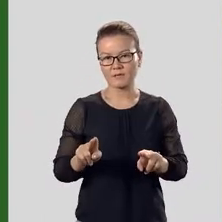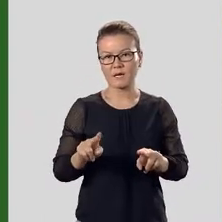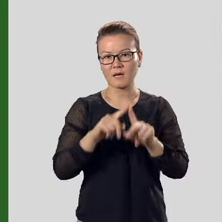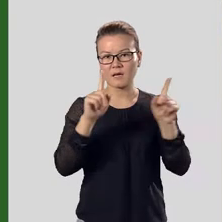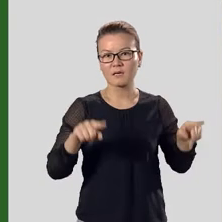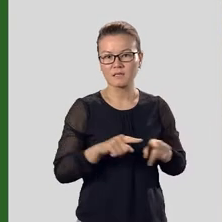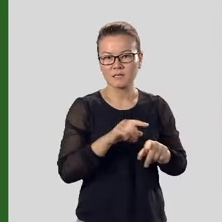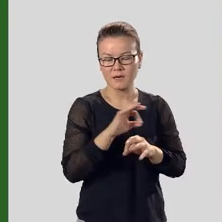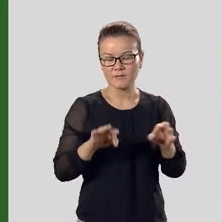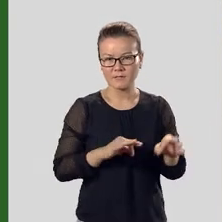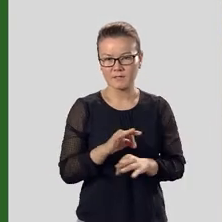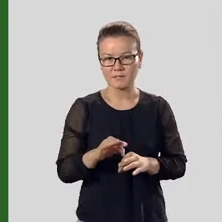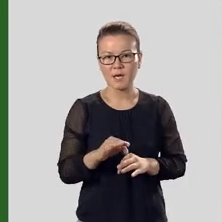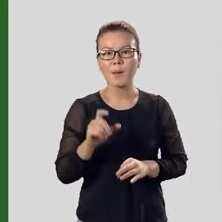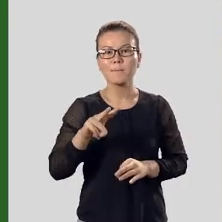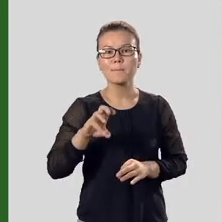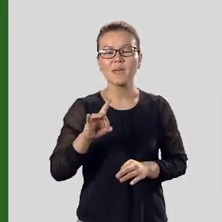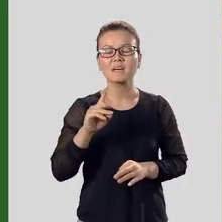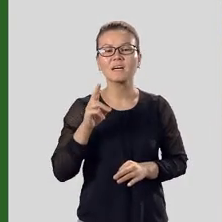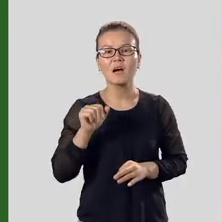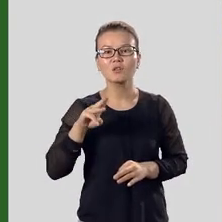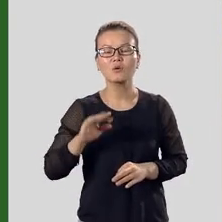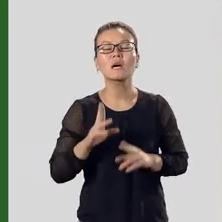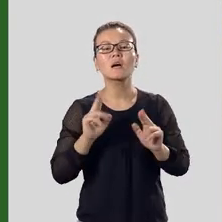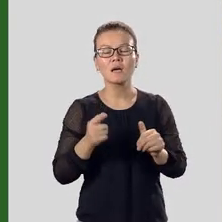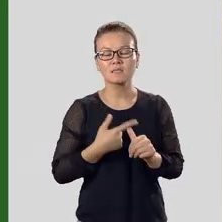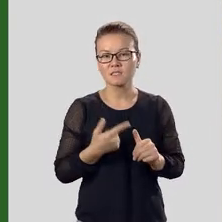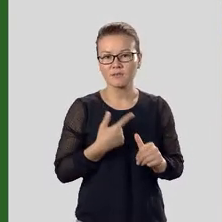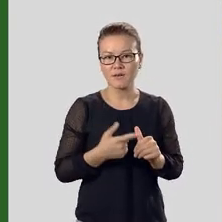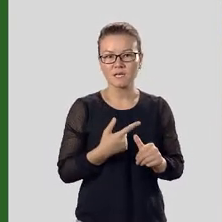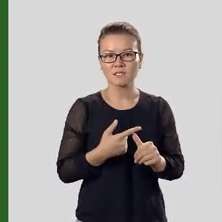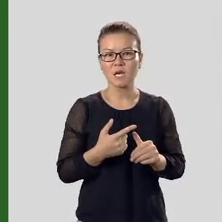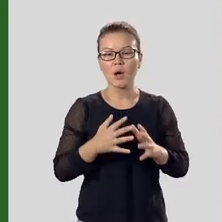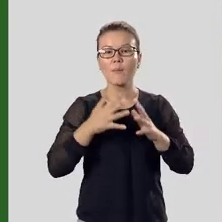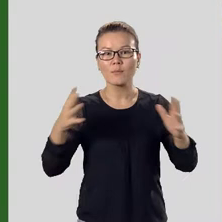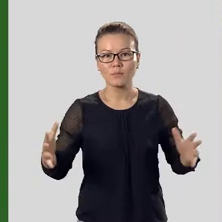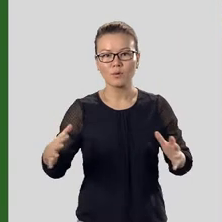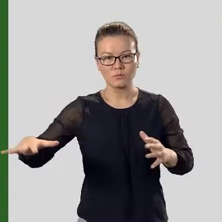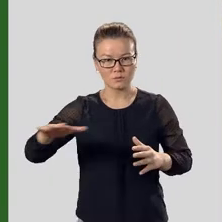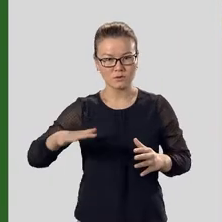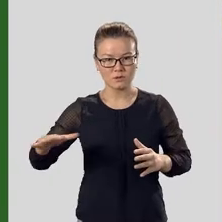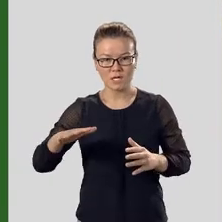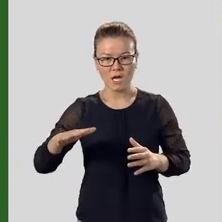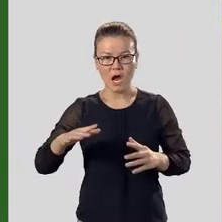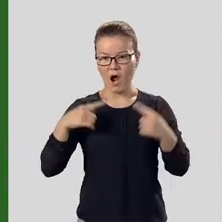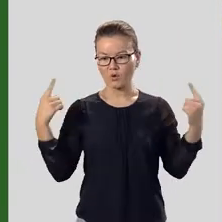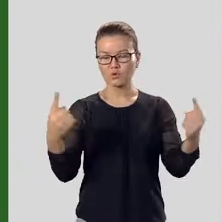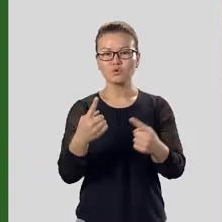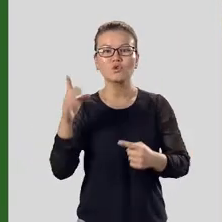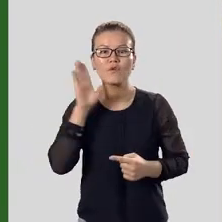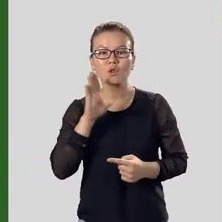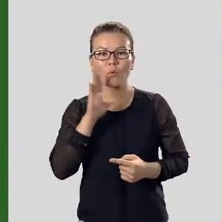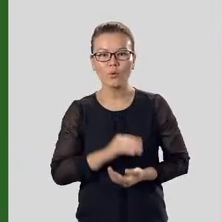Меркатор. Как называется небольшой участок суши, со всех сторон окруженный